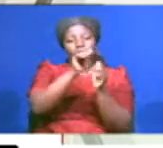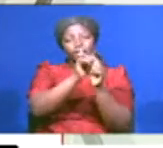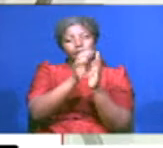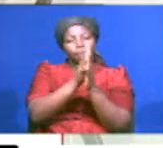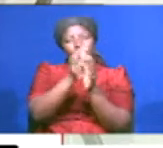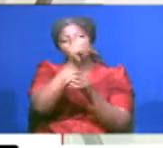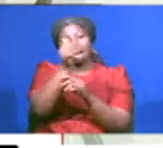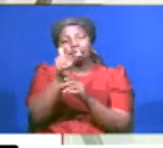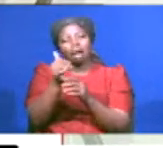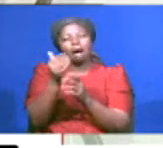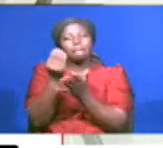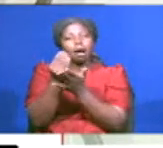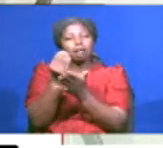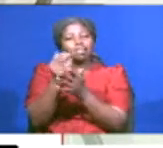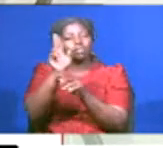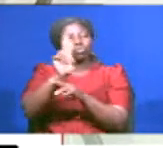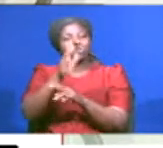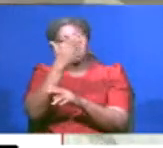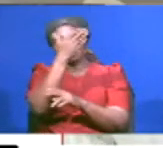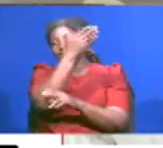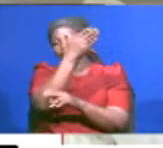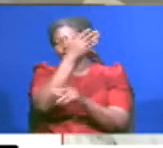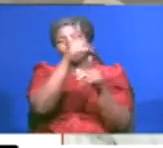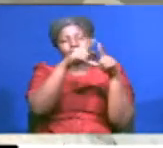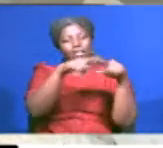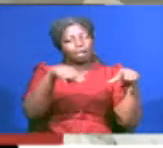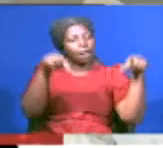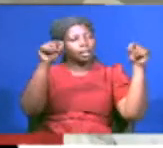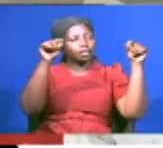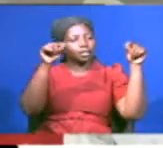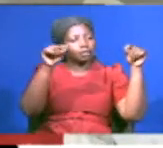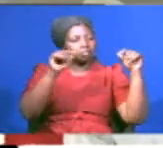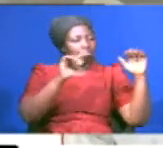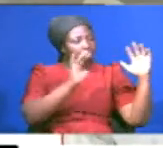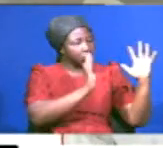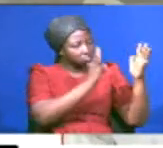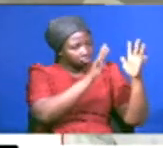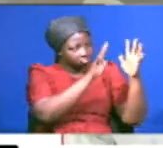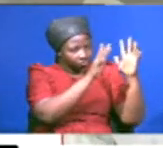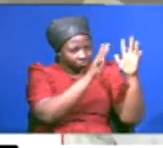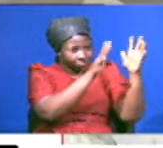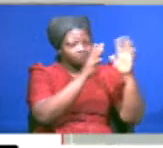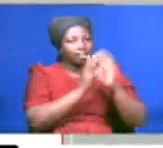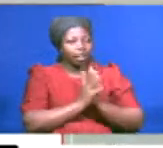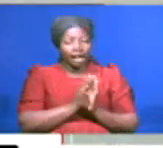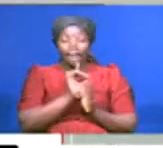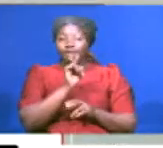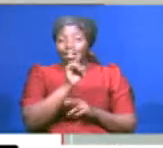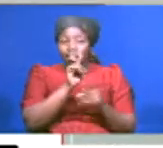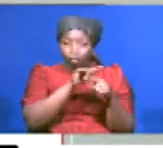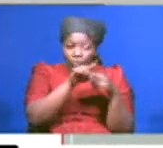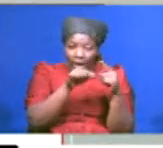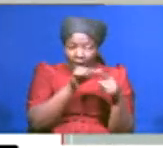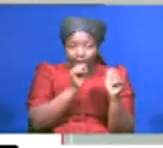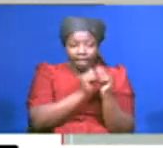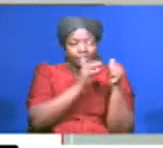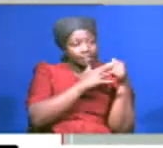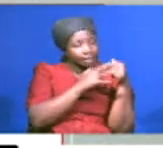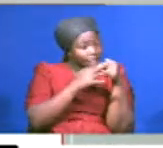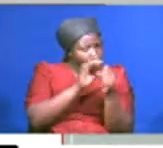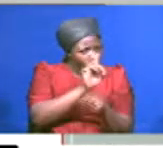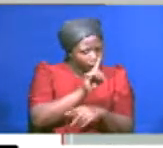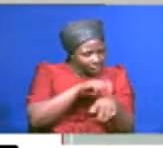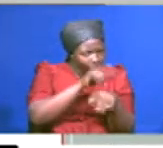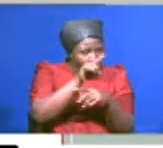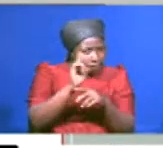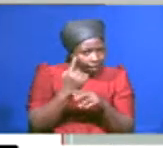Japani. Excellent. That was in 1991 when you first recorded